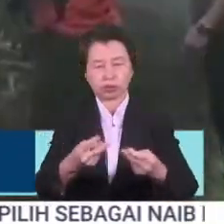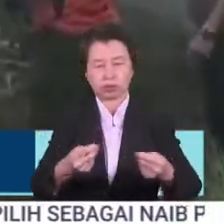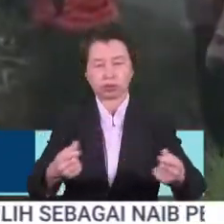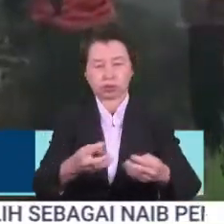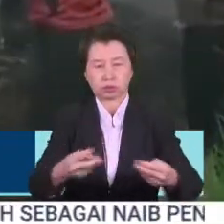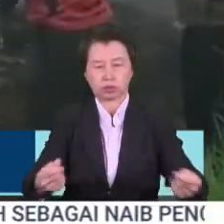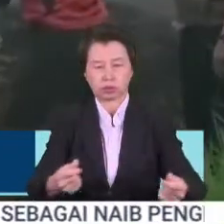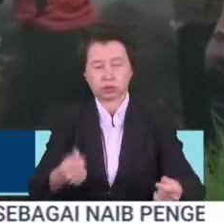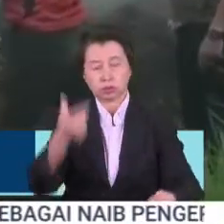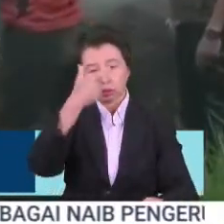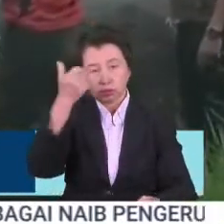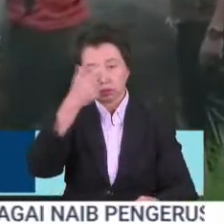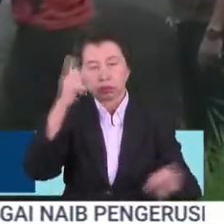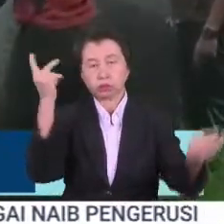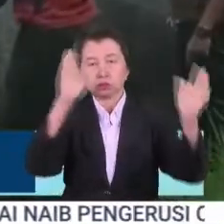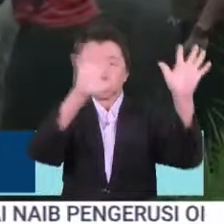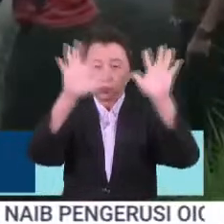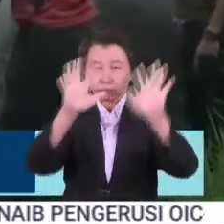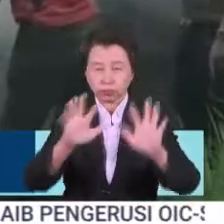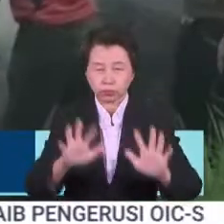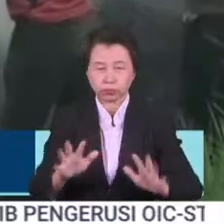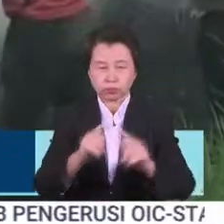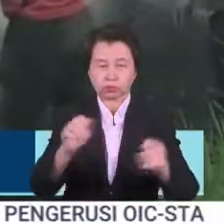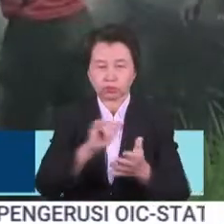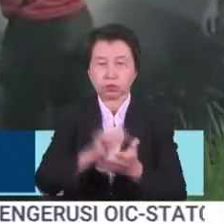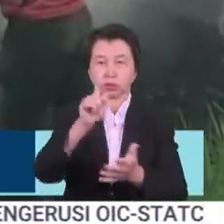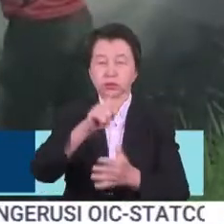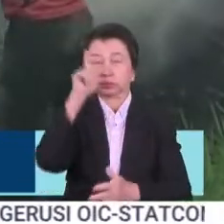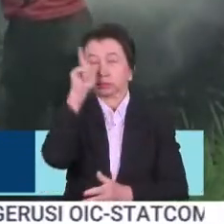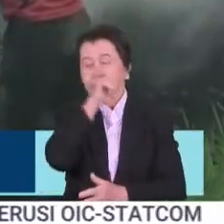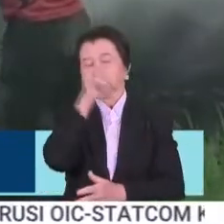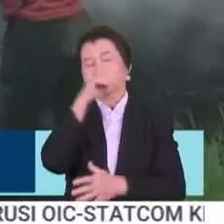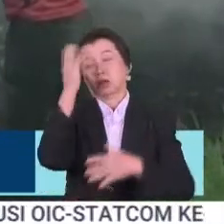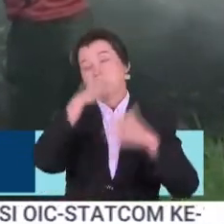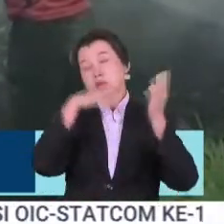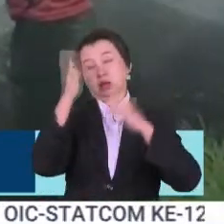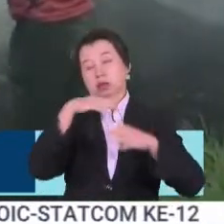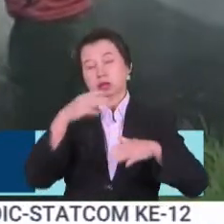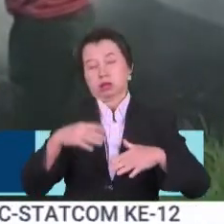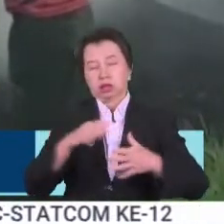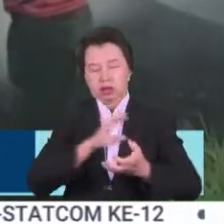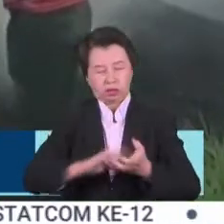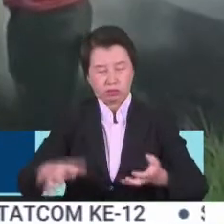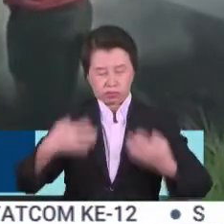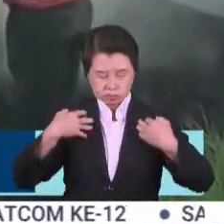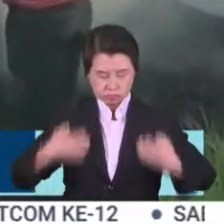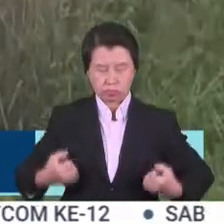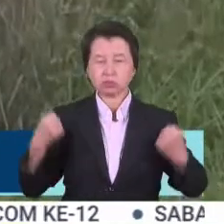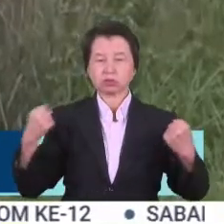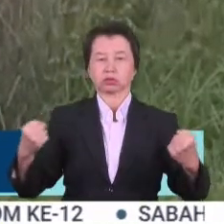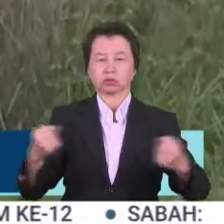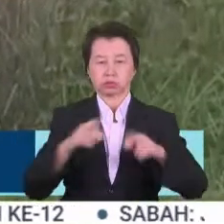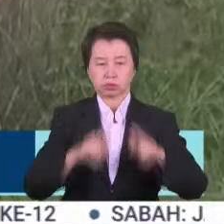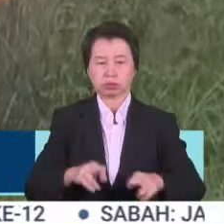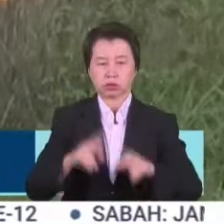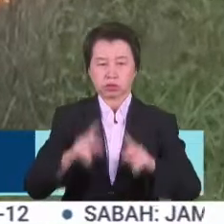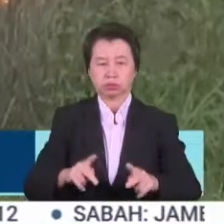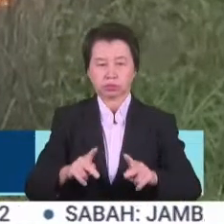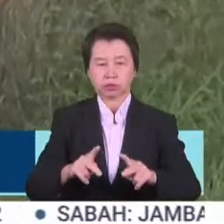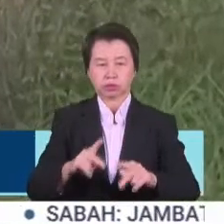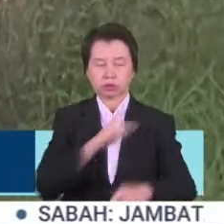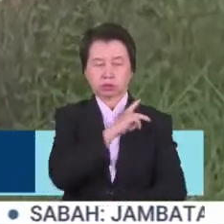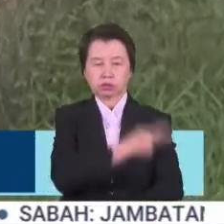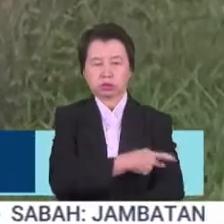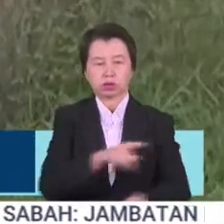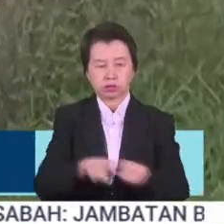ini. Ia berikutan keadaan jerebu di lokasi tersebut semakin teruk dan menjejaskan kesihatan penduduk. Pihak berkuasa